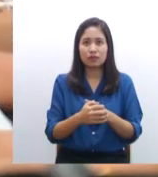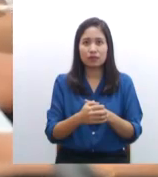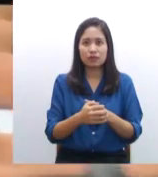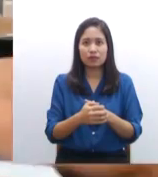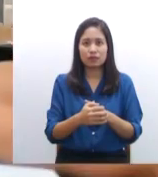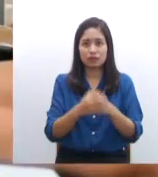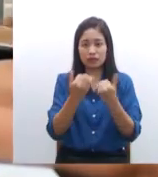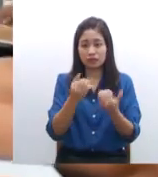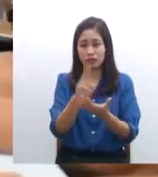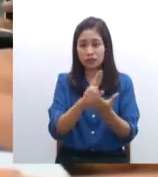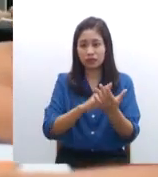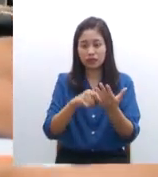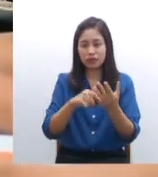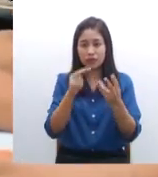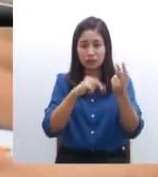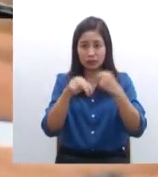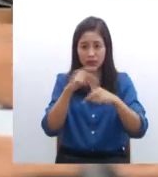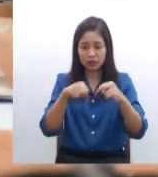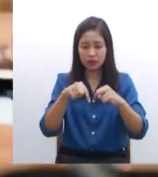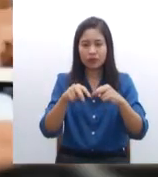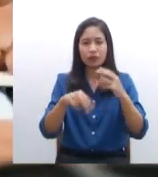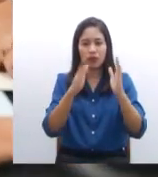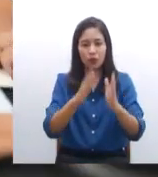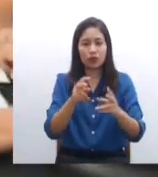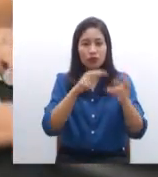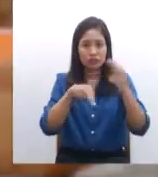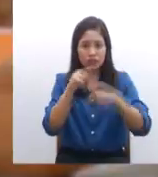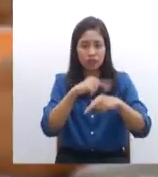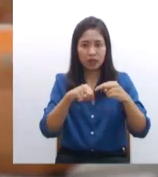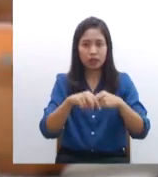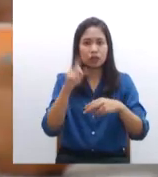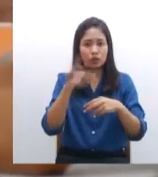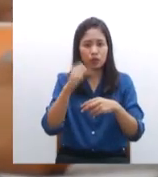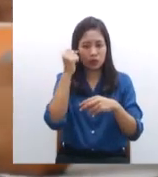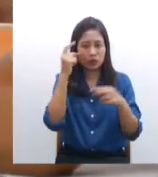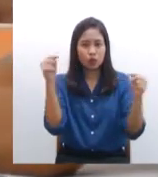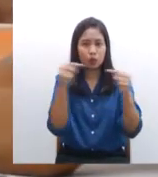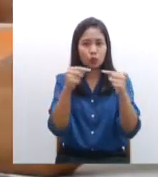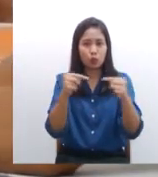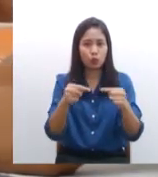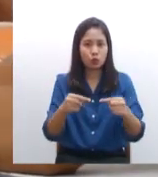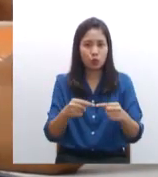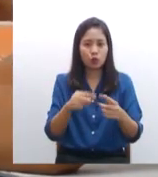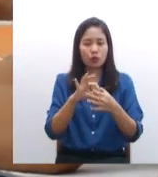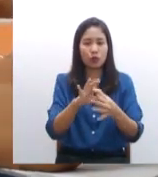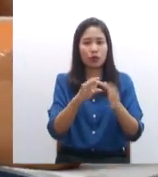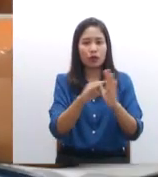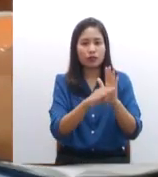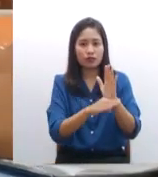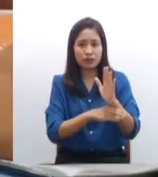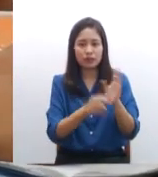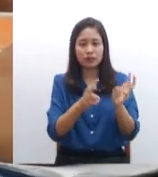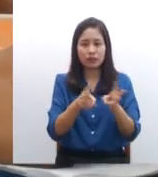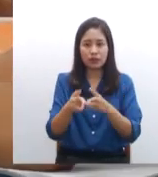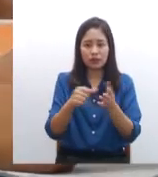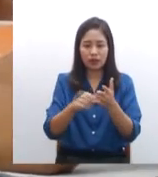นิเทศผู้นิเทศและผู้รับการนิเทศสร้างความเข้าใจตรงกันมีแนวคิดในการพัฒนาแก้ปัญหา